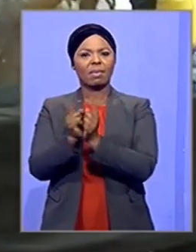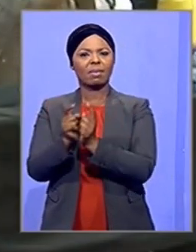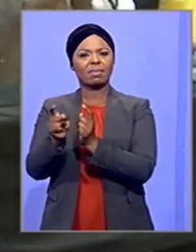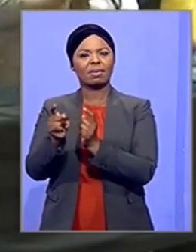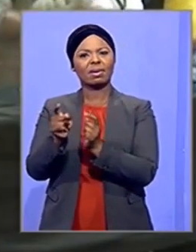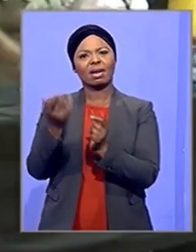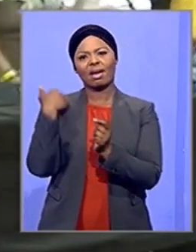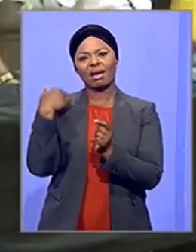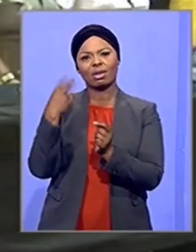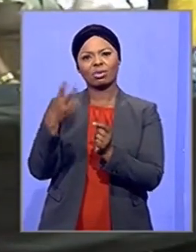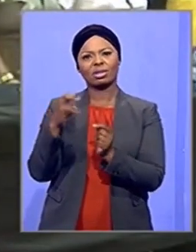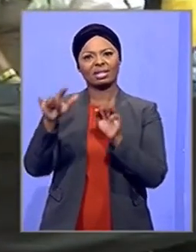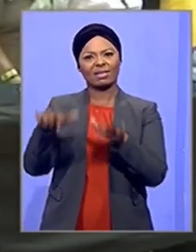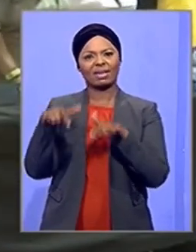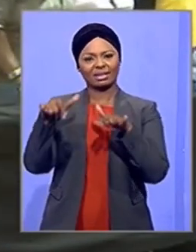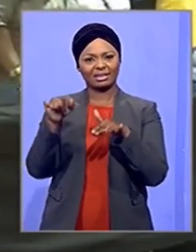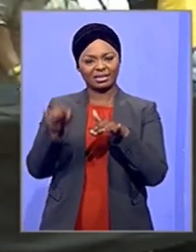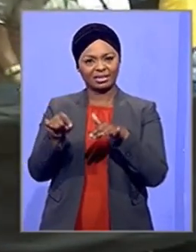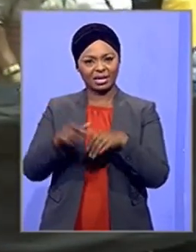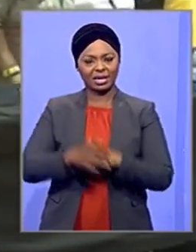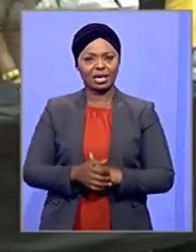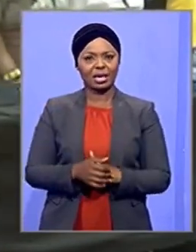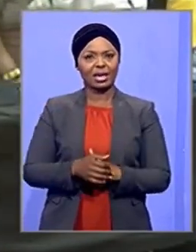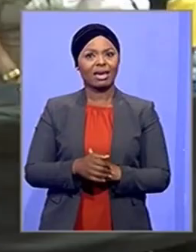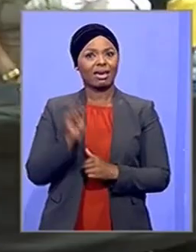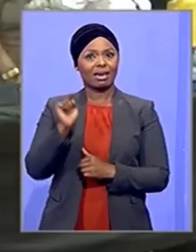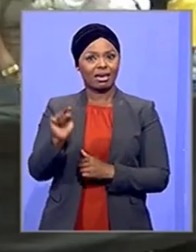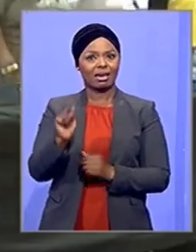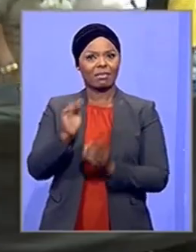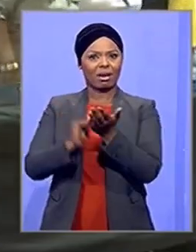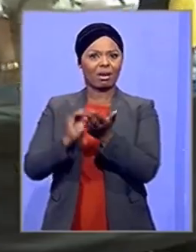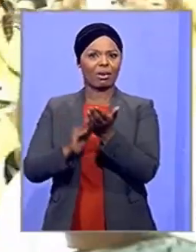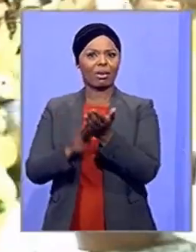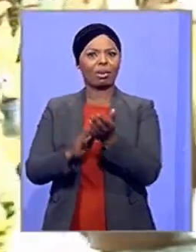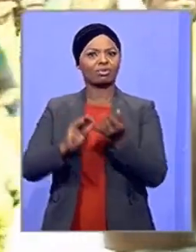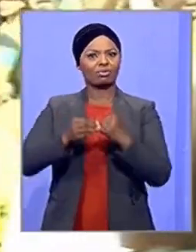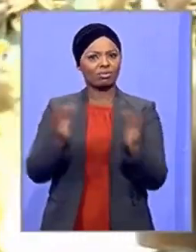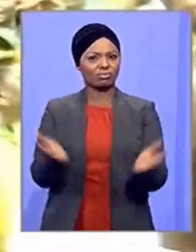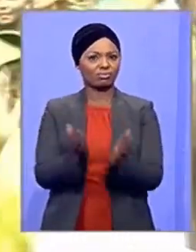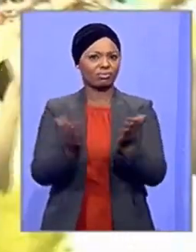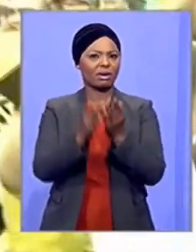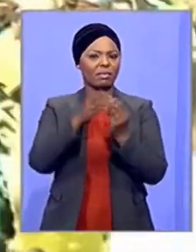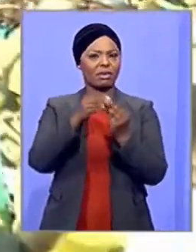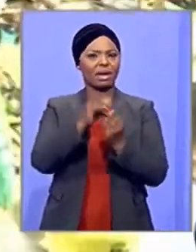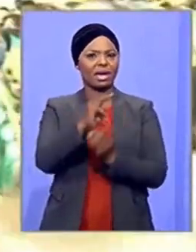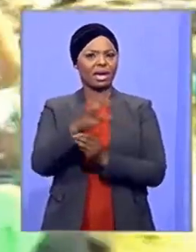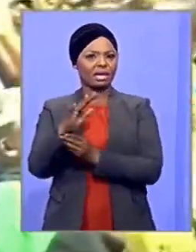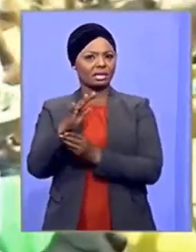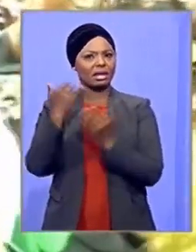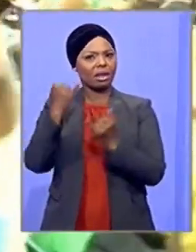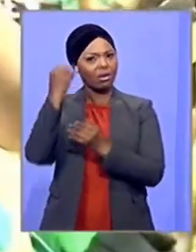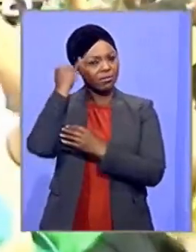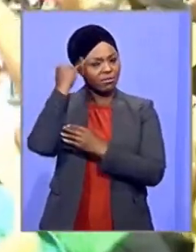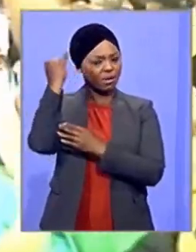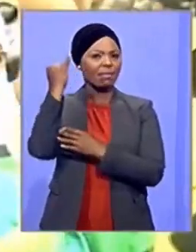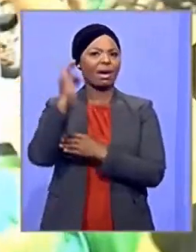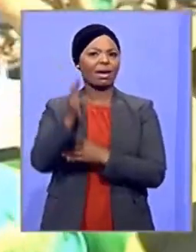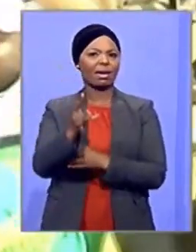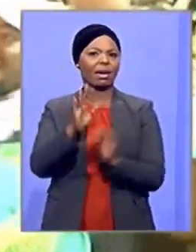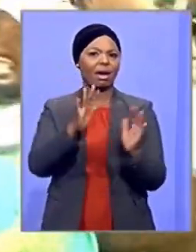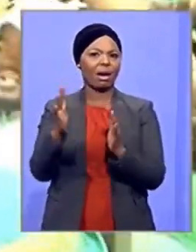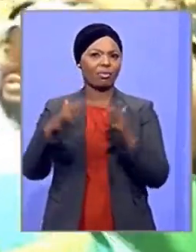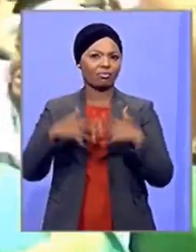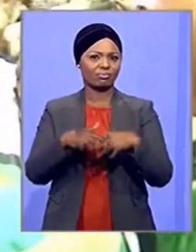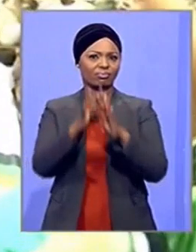ka 2017. Magashule o lekile go rotloetsa maloko a lekoko go tsepamisa mogopolo mo go ageng sešwa lekoko